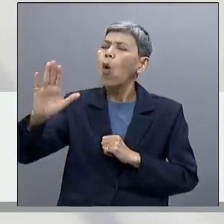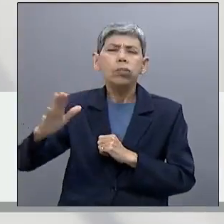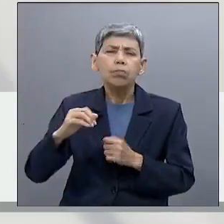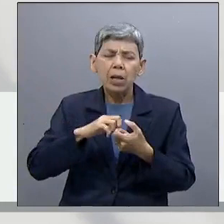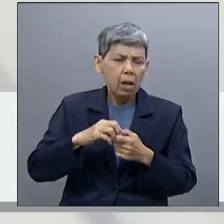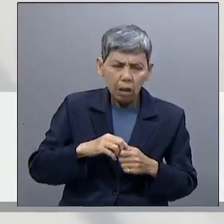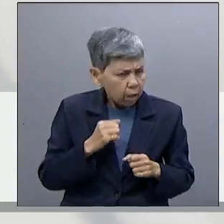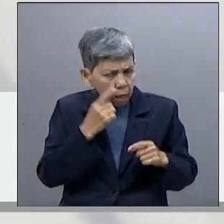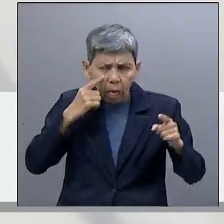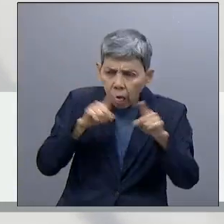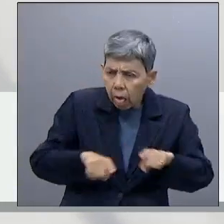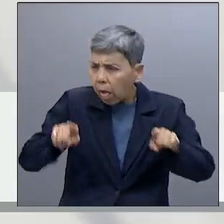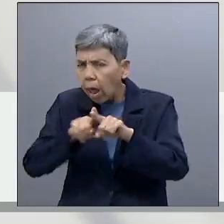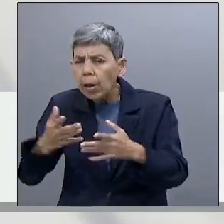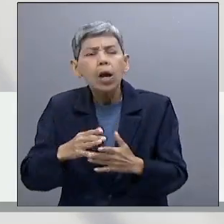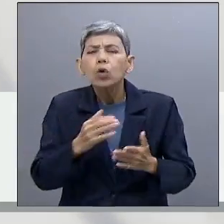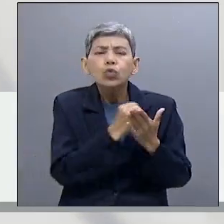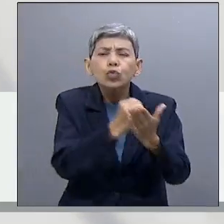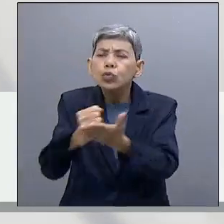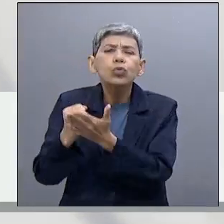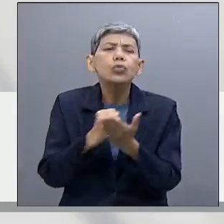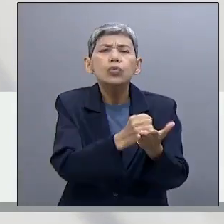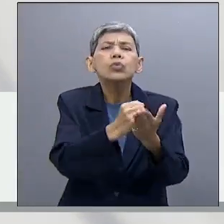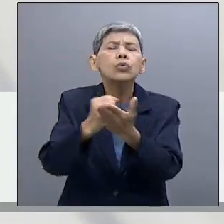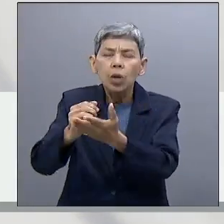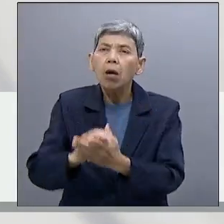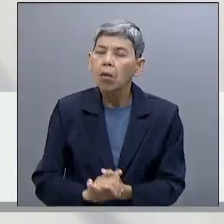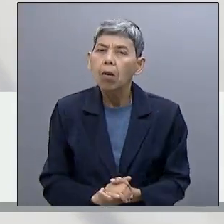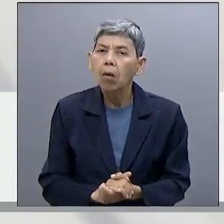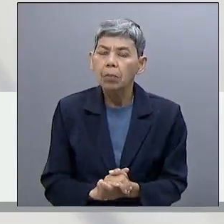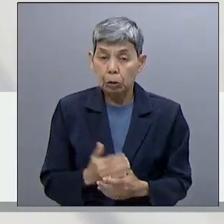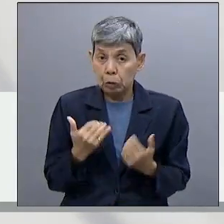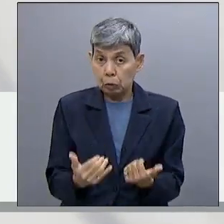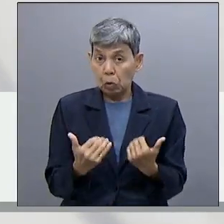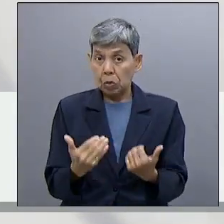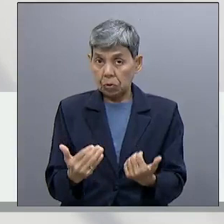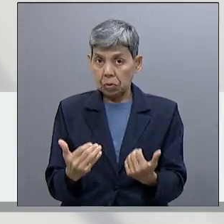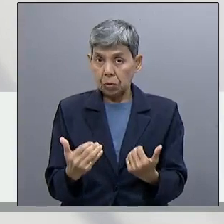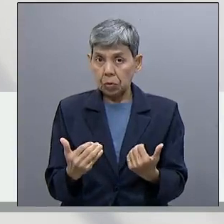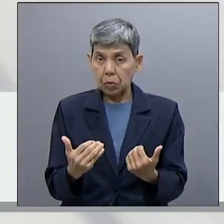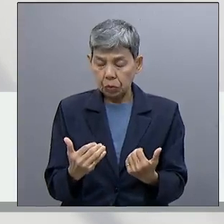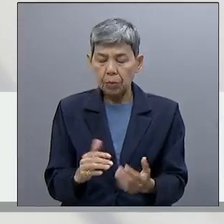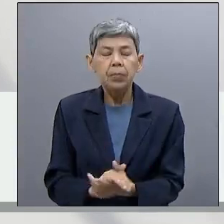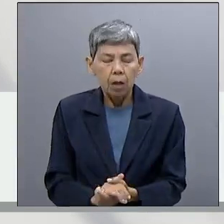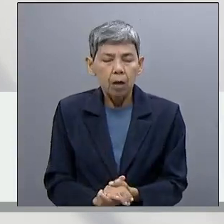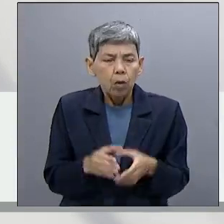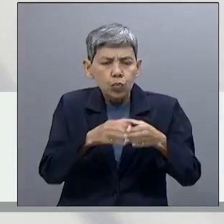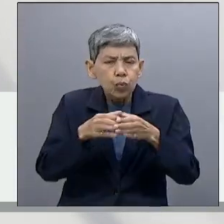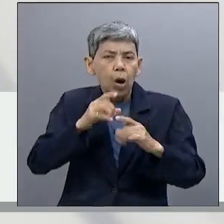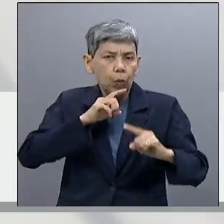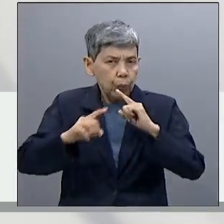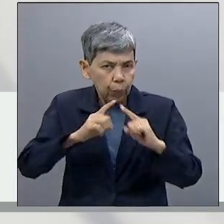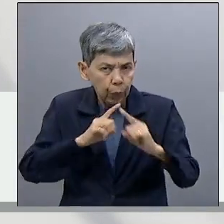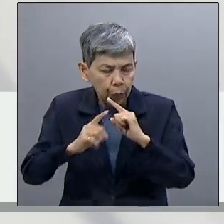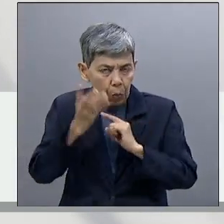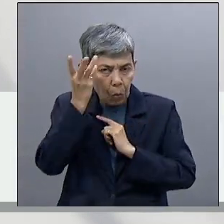ซ้อนเนี่ย เป็นลักษณะช่วยกันแบบนั้นนะคะแต่ทีนี้ณสถานการณ์เวลานี้ค่ะในใจของคณะเจรจาหวั่นใ